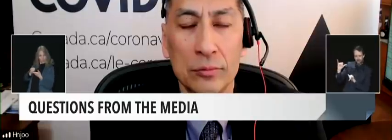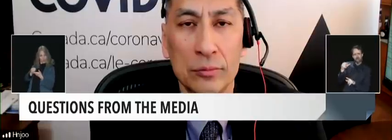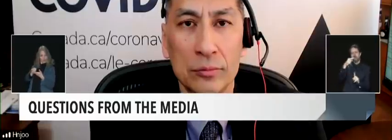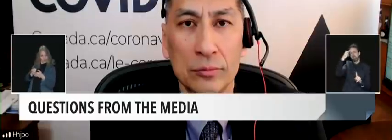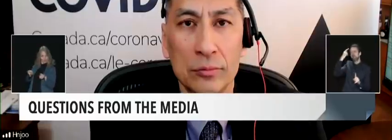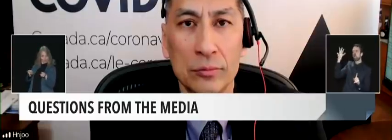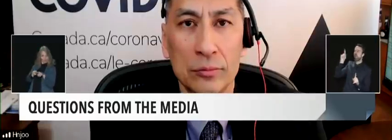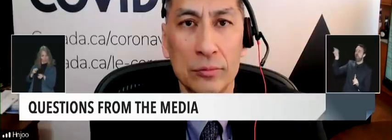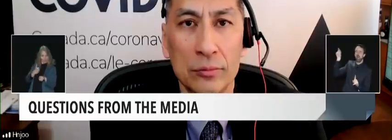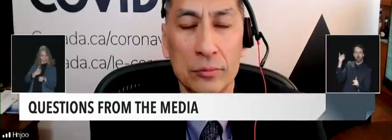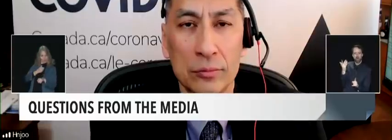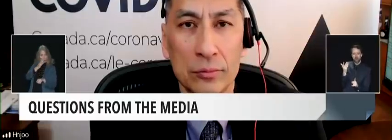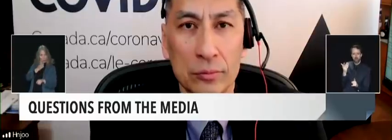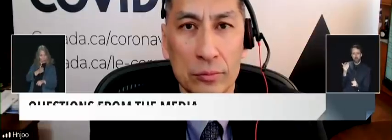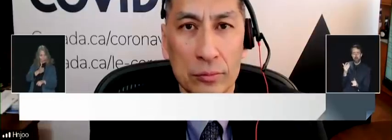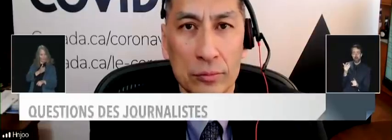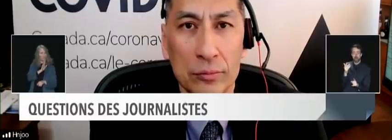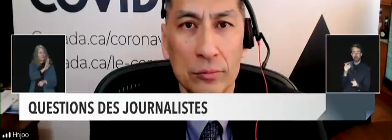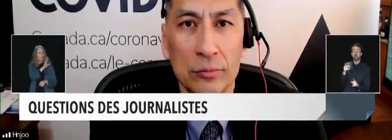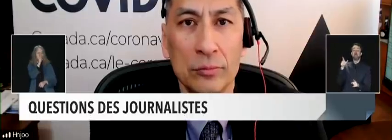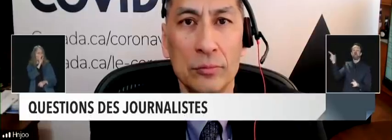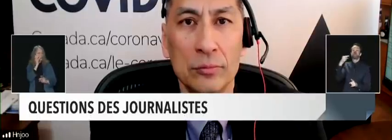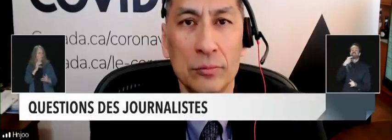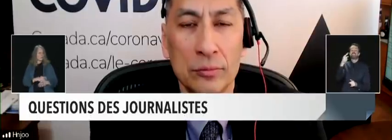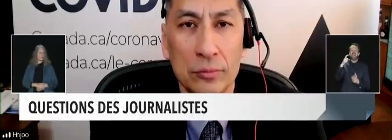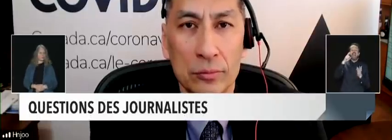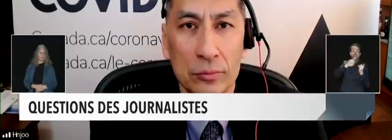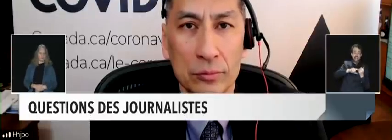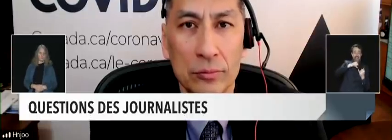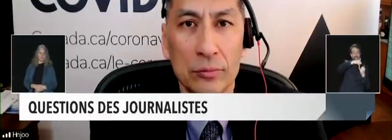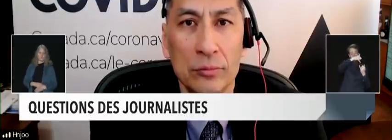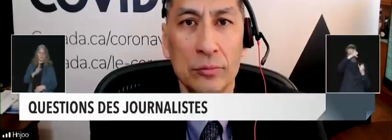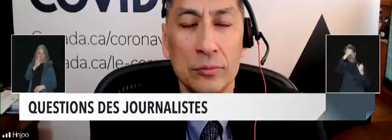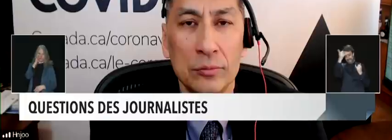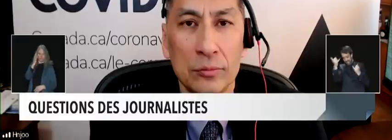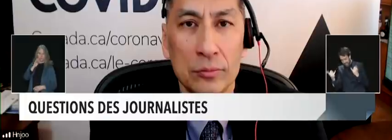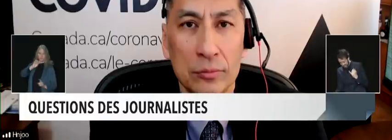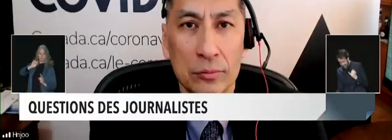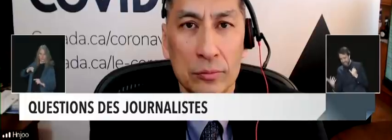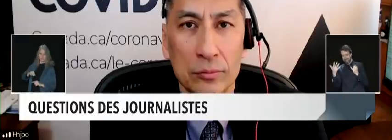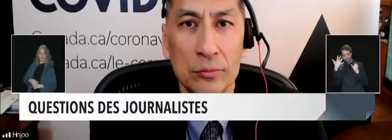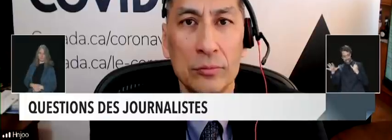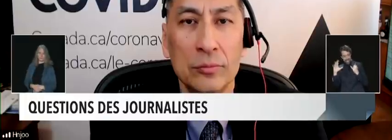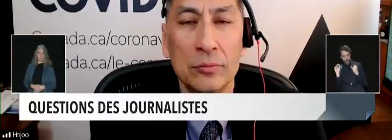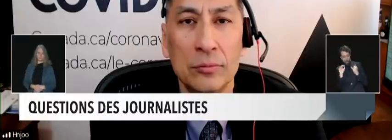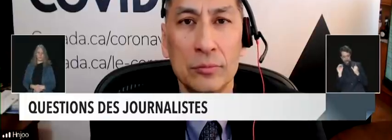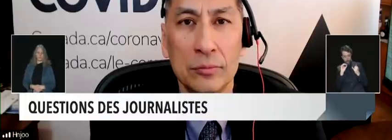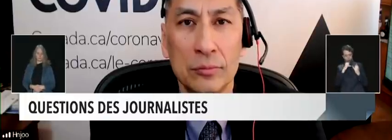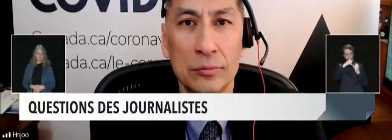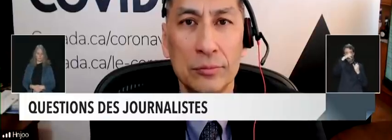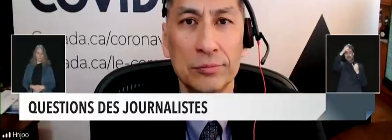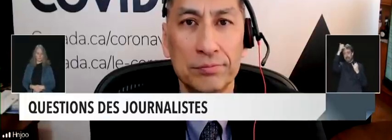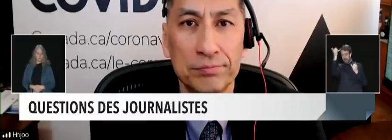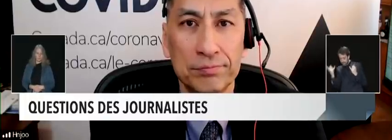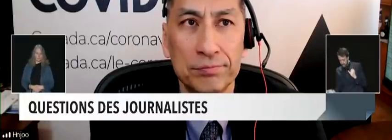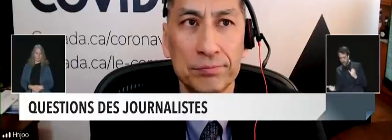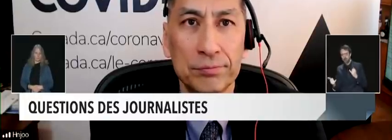Et on parle toujours évidemment à la fin de la vague d'Omicron ou une fois que le pic sera dépassé.